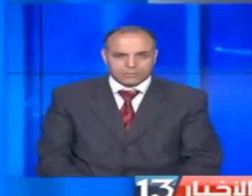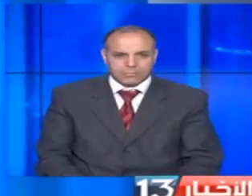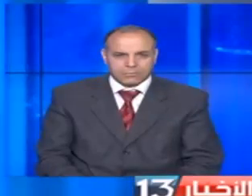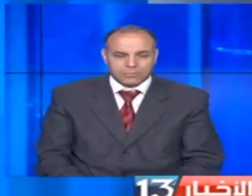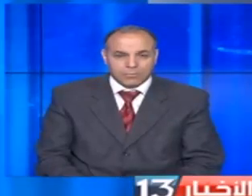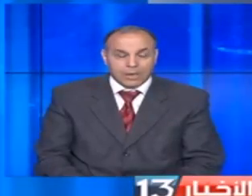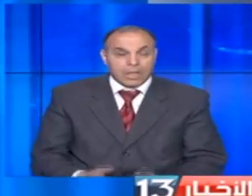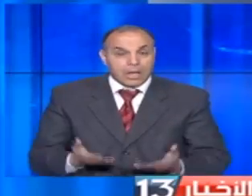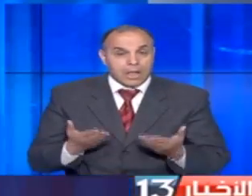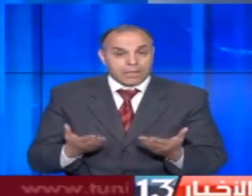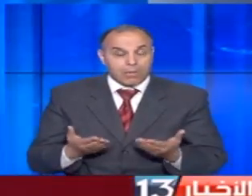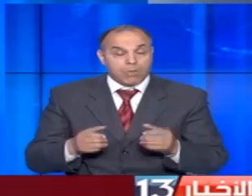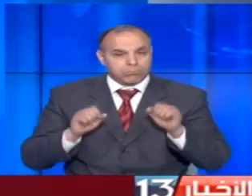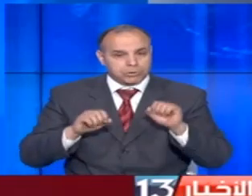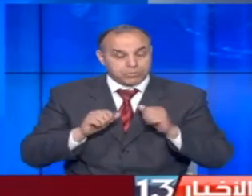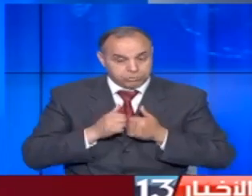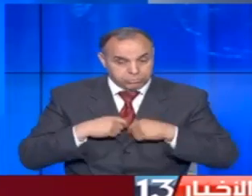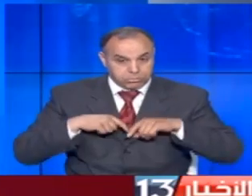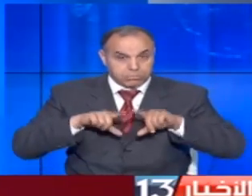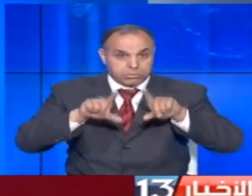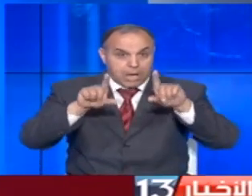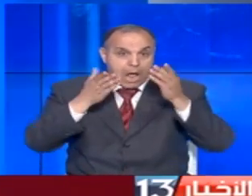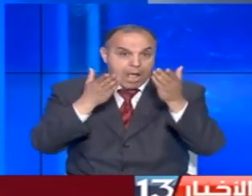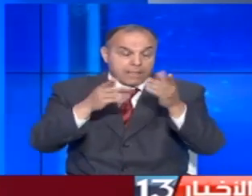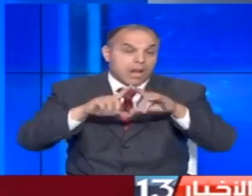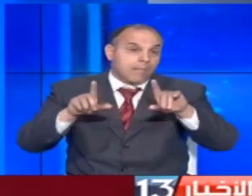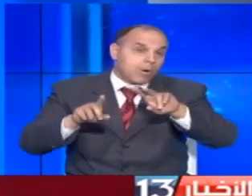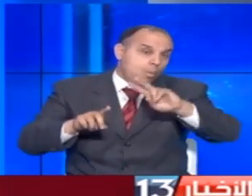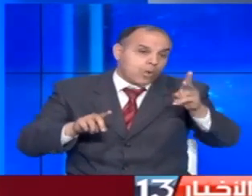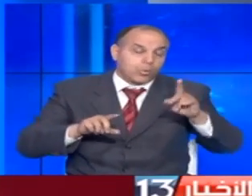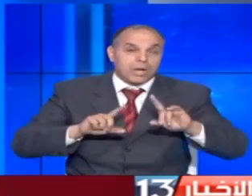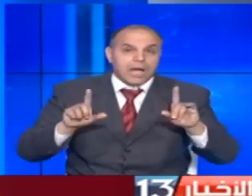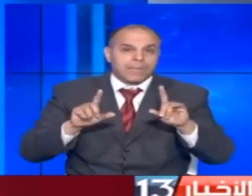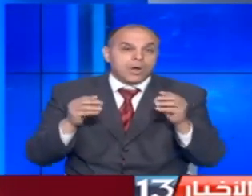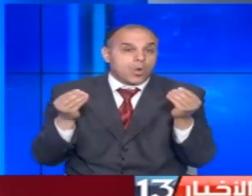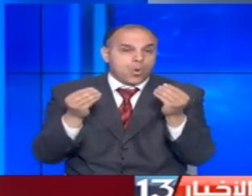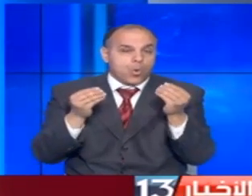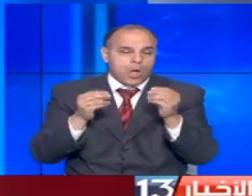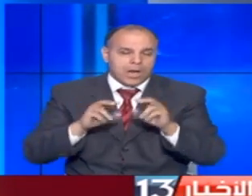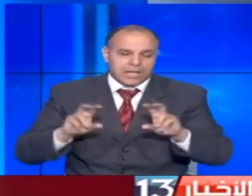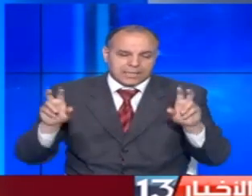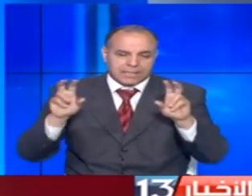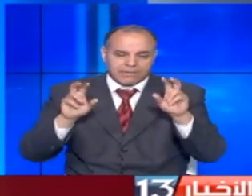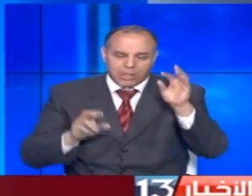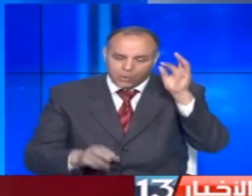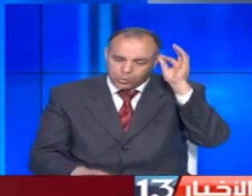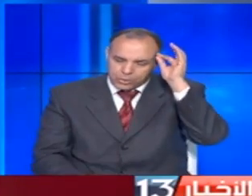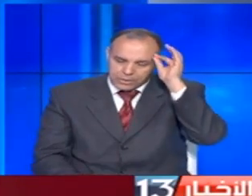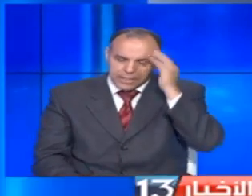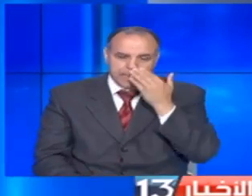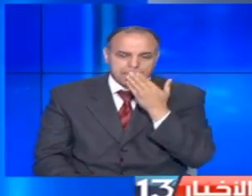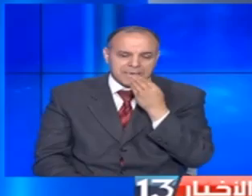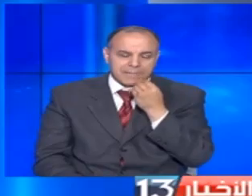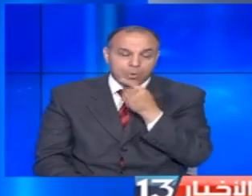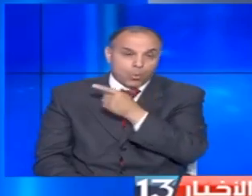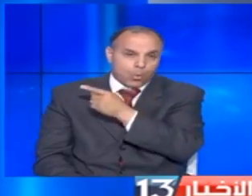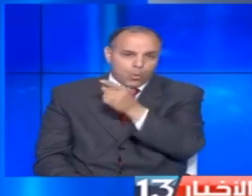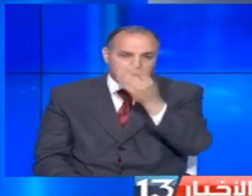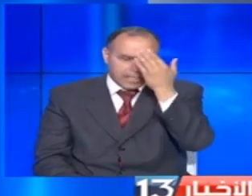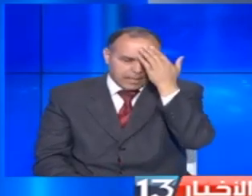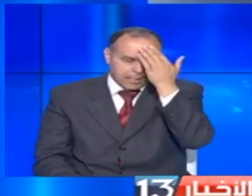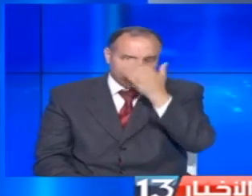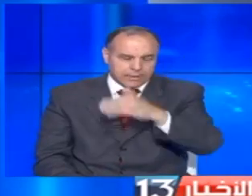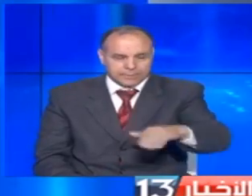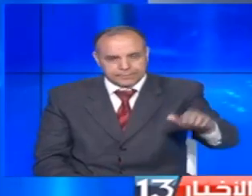للتلقيح وبامكانكم مشاهدينا متابعه هذه النشره وغيرها من الاخبار على بوابه التلفزه التونسيه شكرا على